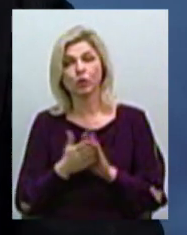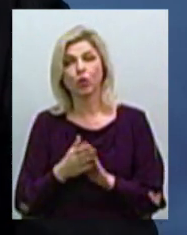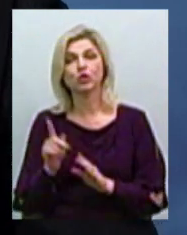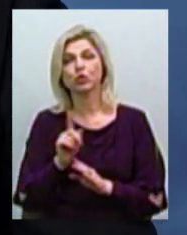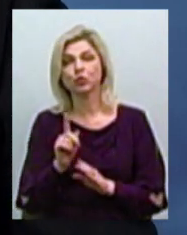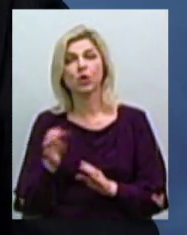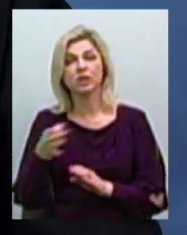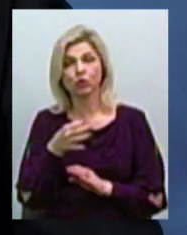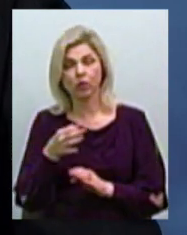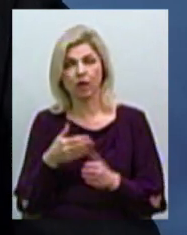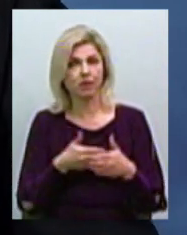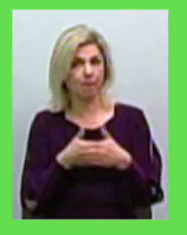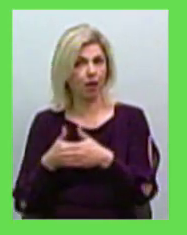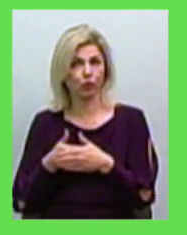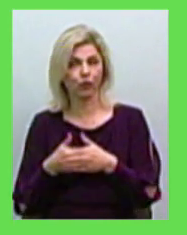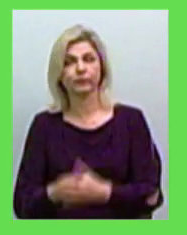раді, патовою.